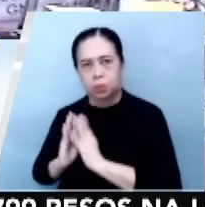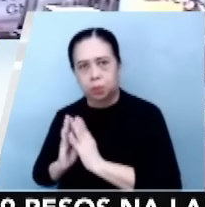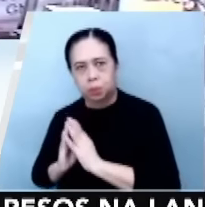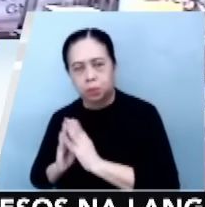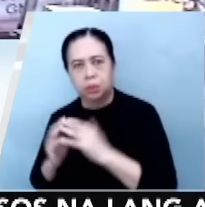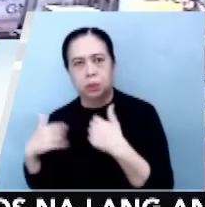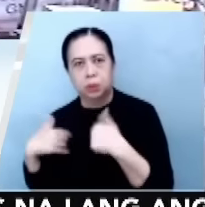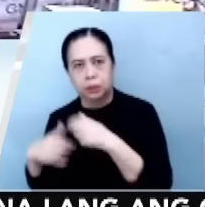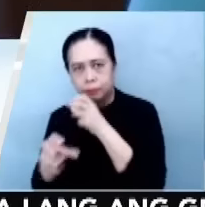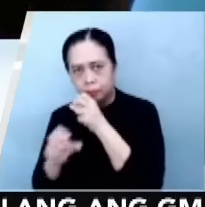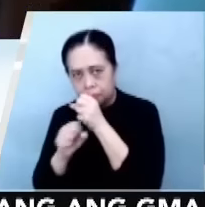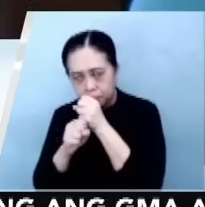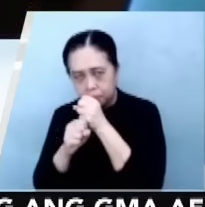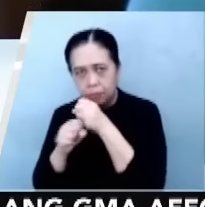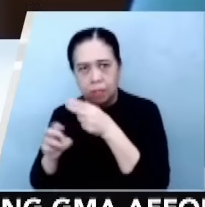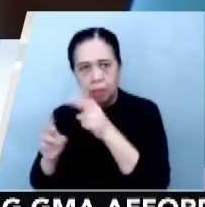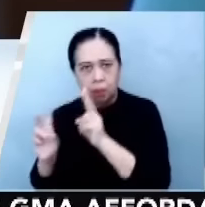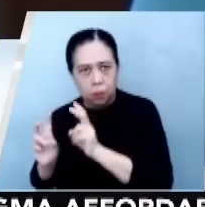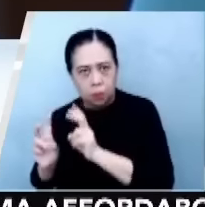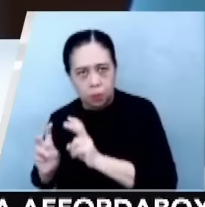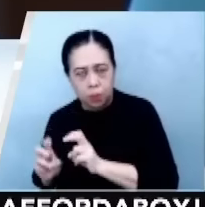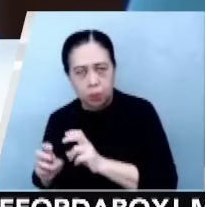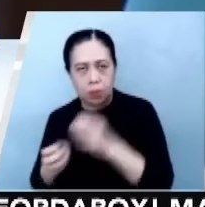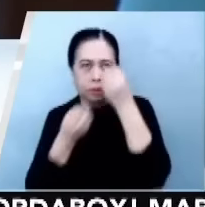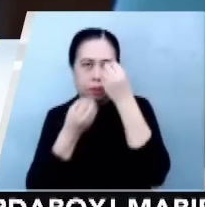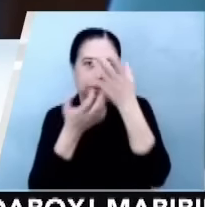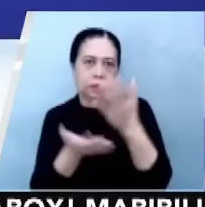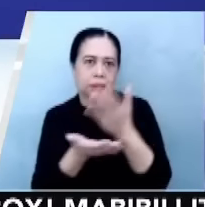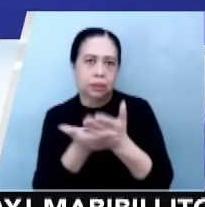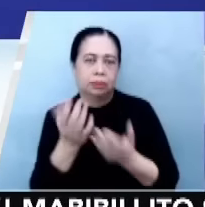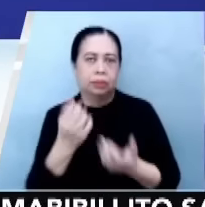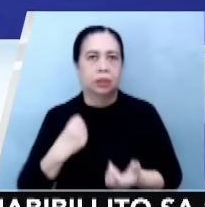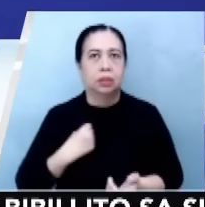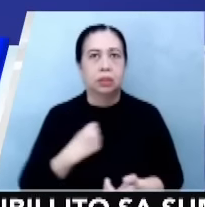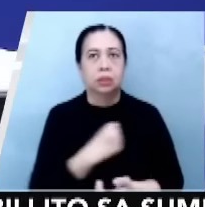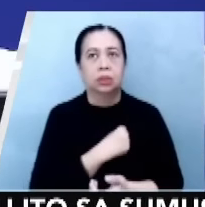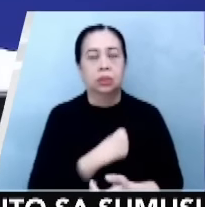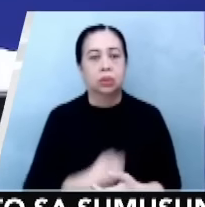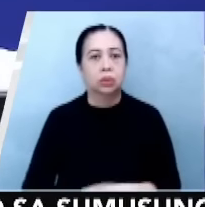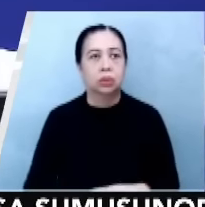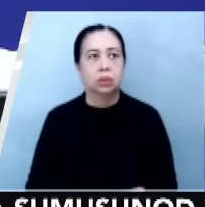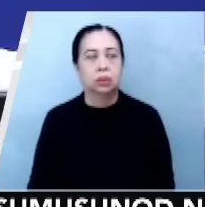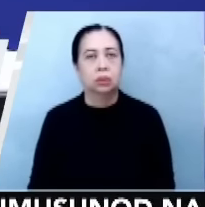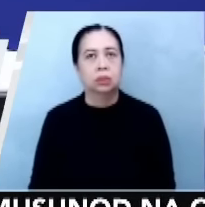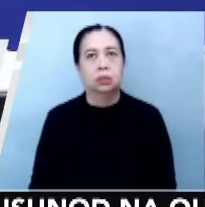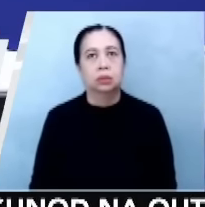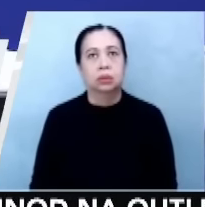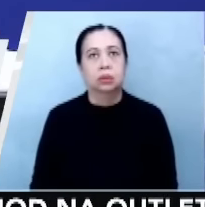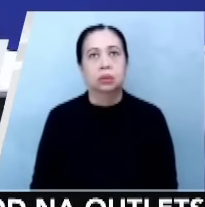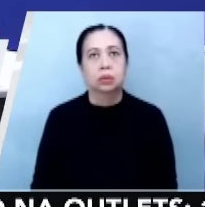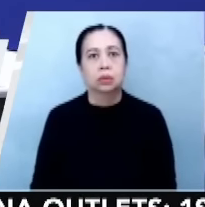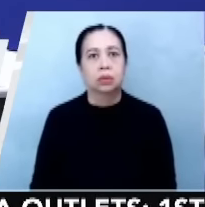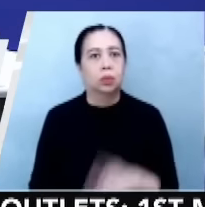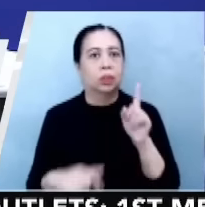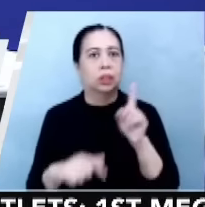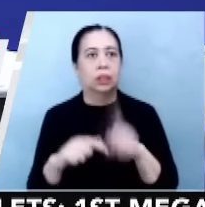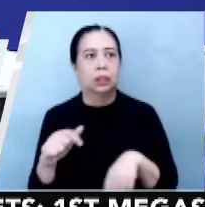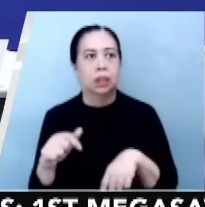confidential ang mga pinag-usapan, ito ang sinabi ng ilang senador. We cannot divulge first